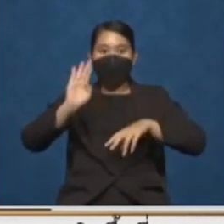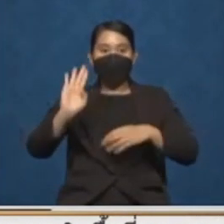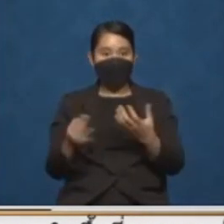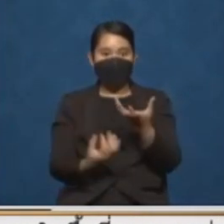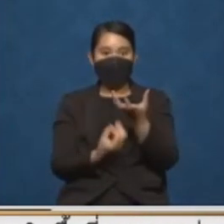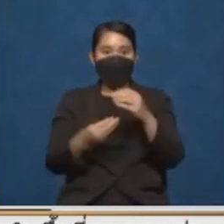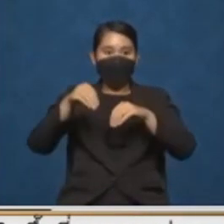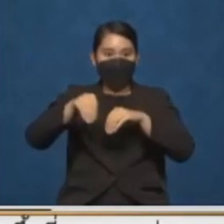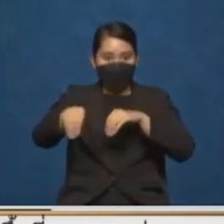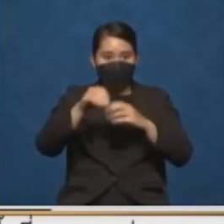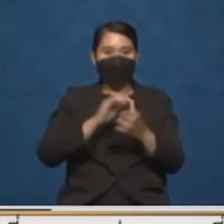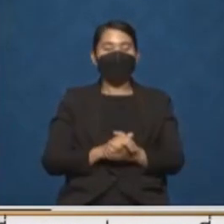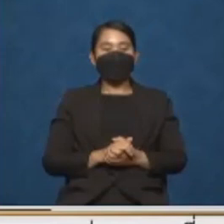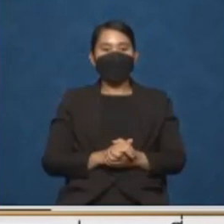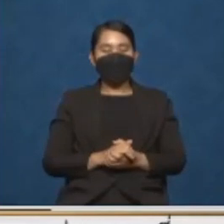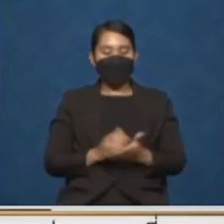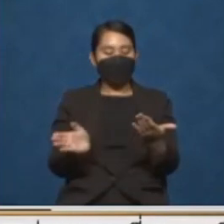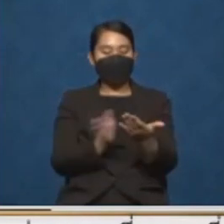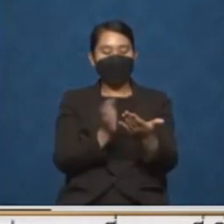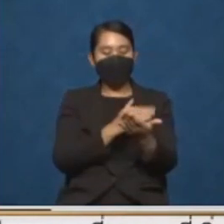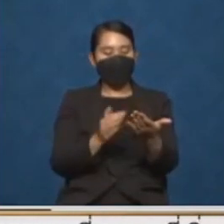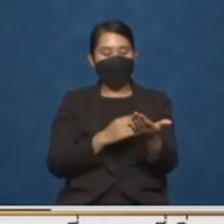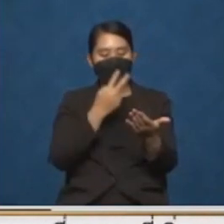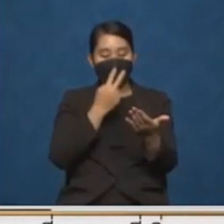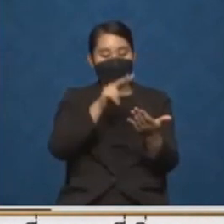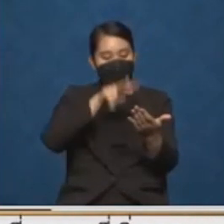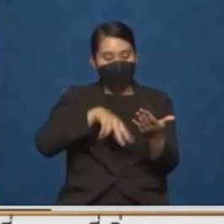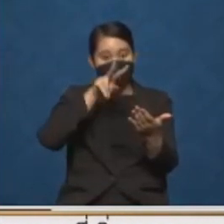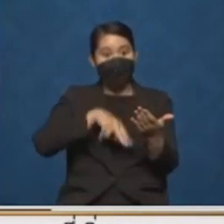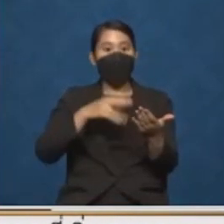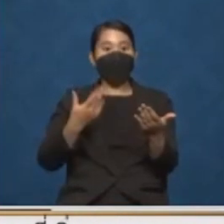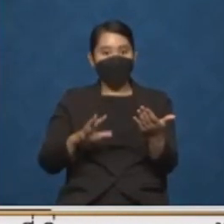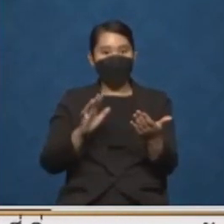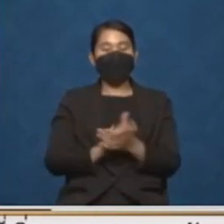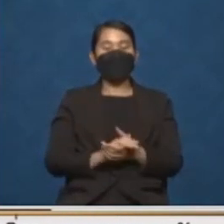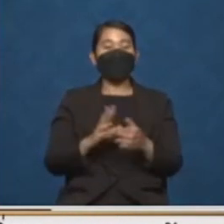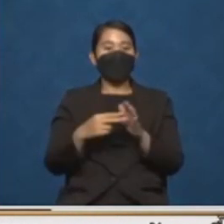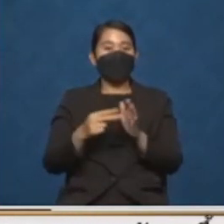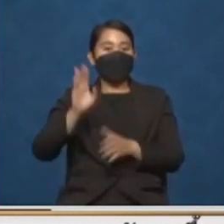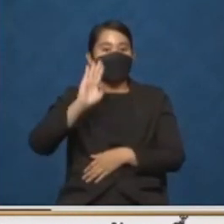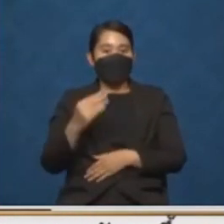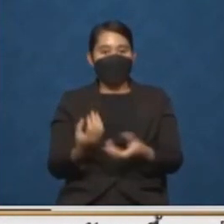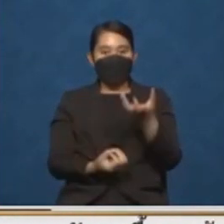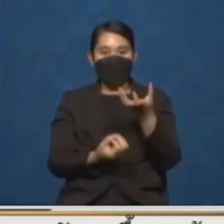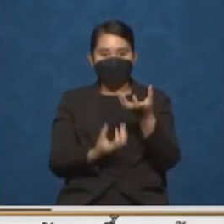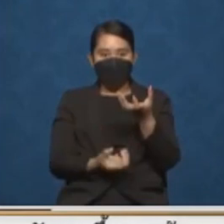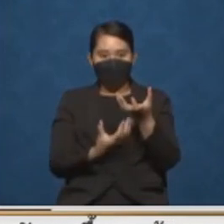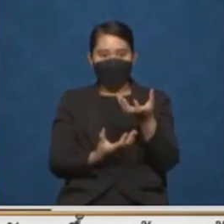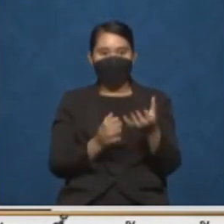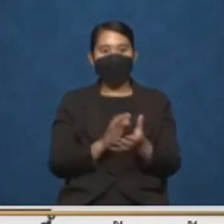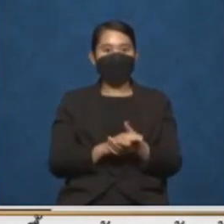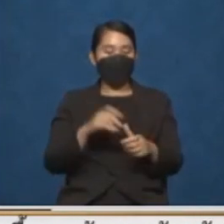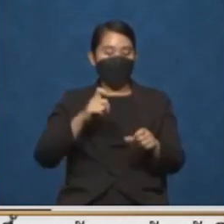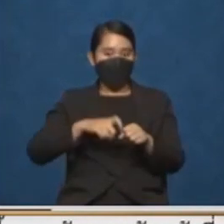ผมอ่านดูแล้วนะครับการปดปล่อยกระท่อมจากยาเสรติด แท